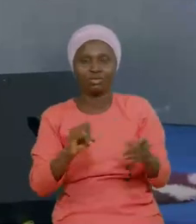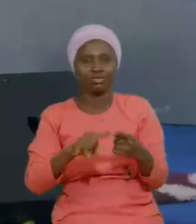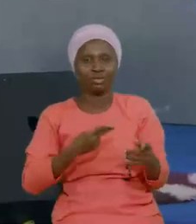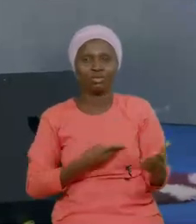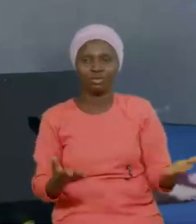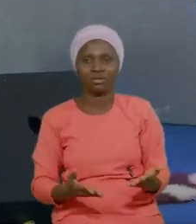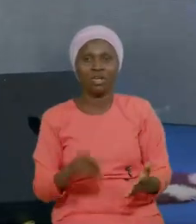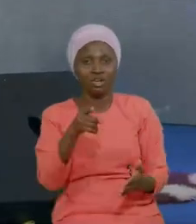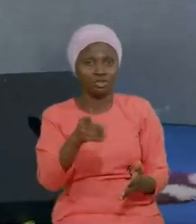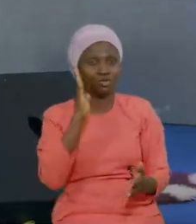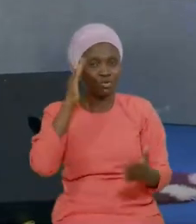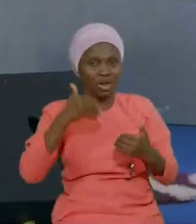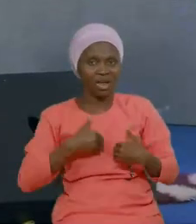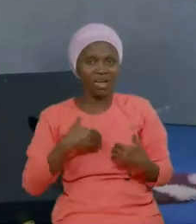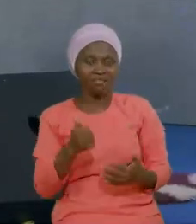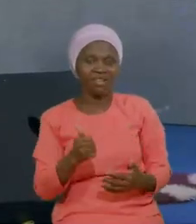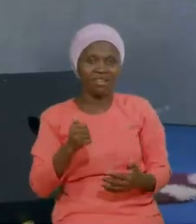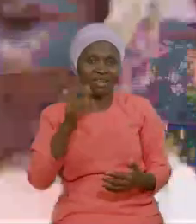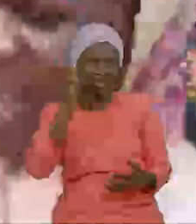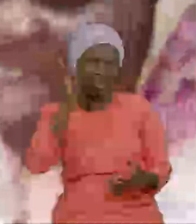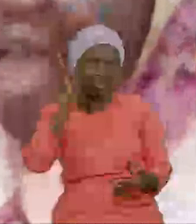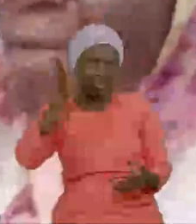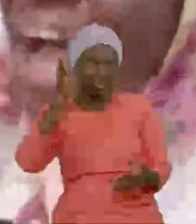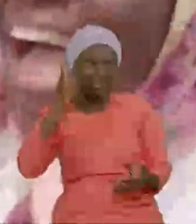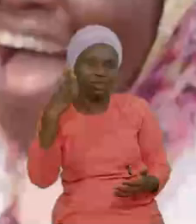Garde tout ce que Dieu nous a révélé aujourd'hui.